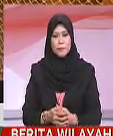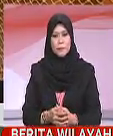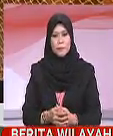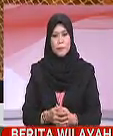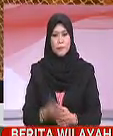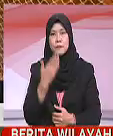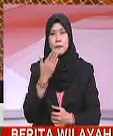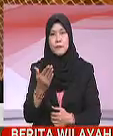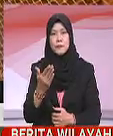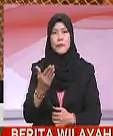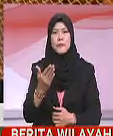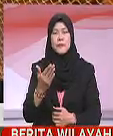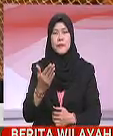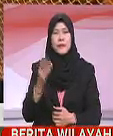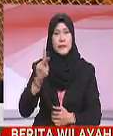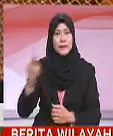KK Kampung,